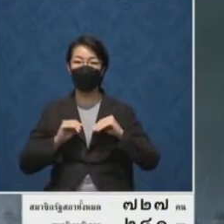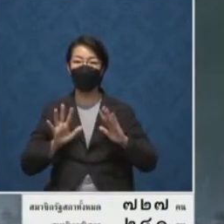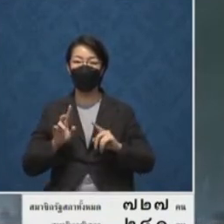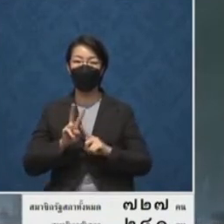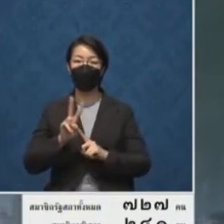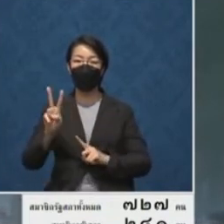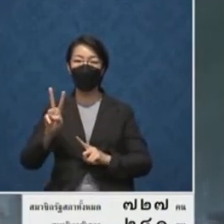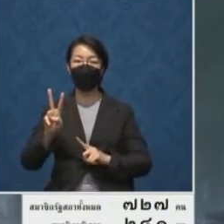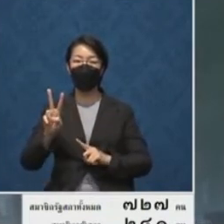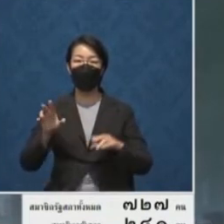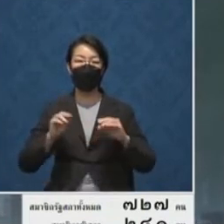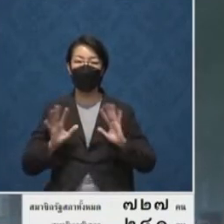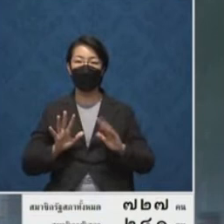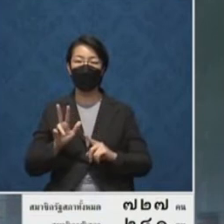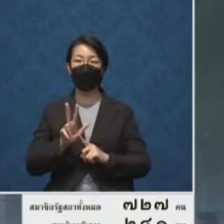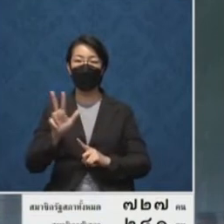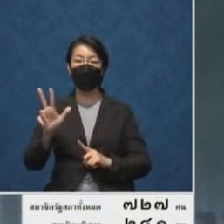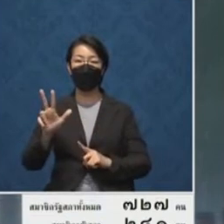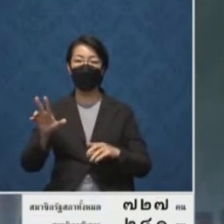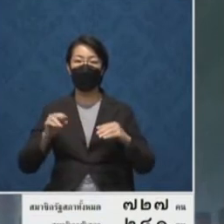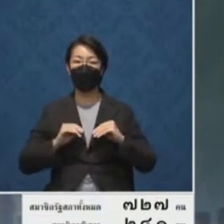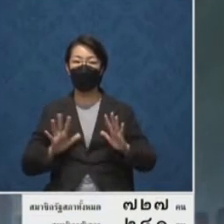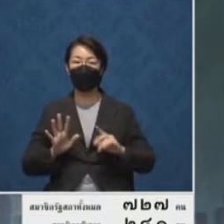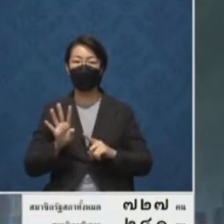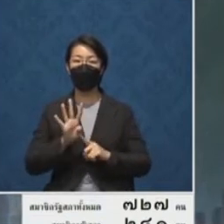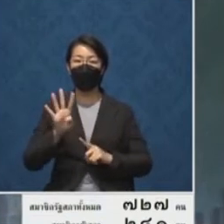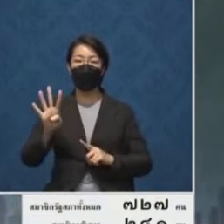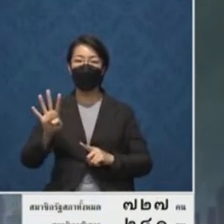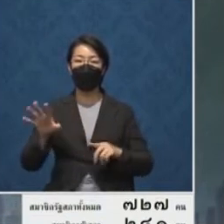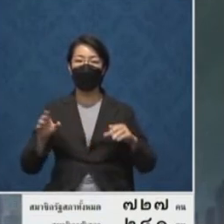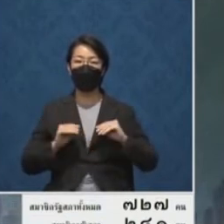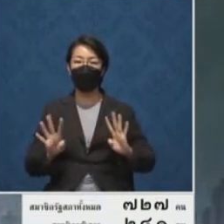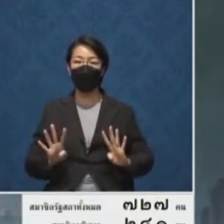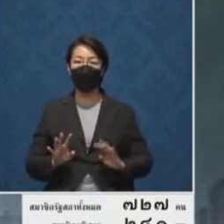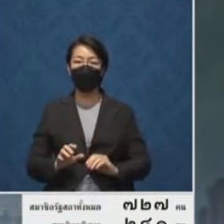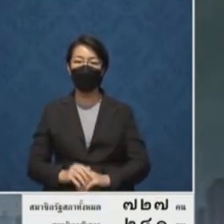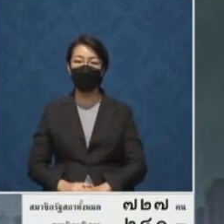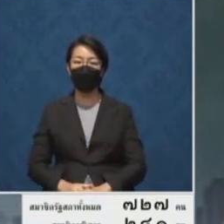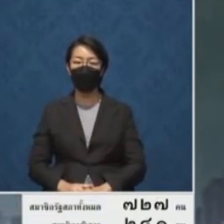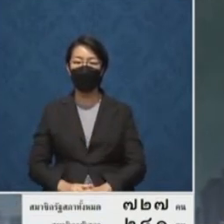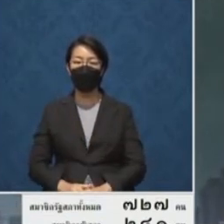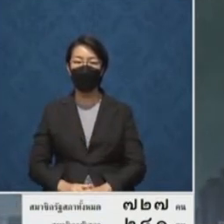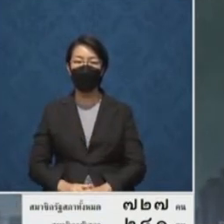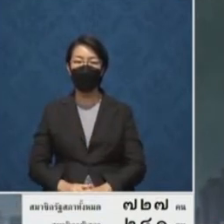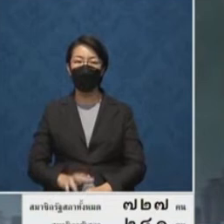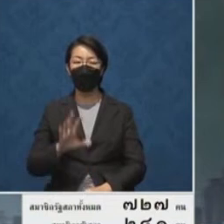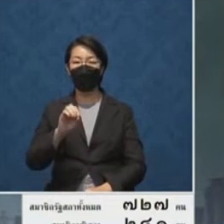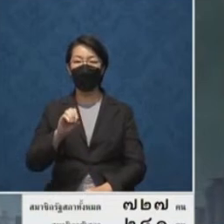1ไม่รับหลักการ2ไม่รับหลักการ3ไม่รับหลักการ4ไม่รับหลักการ